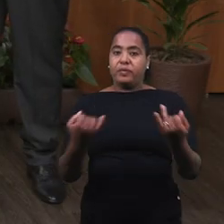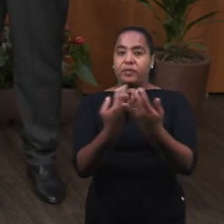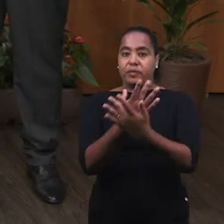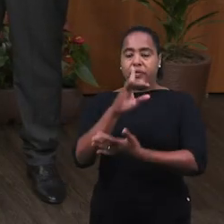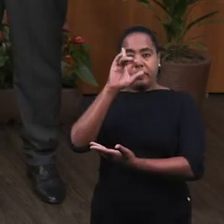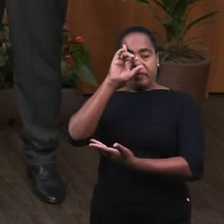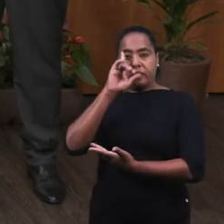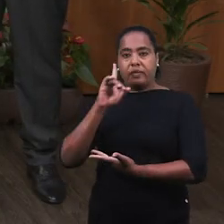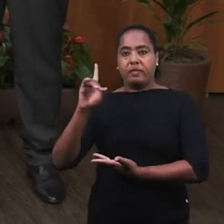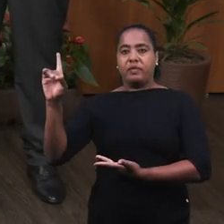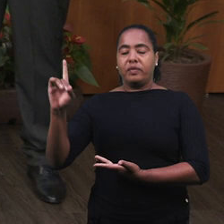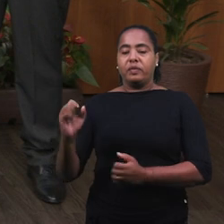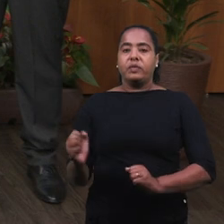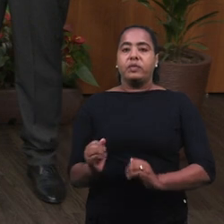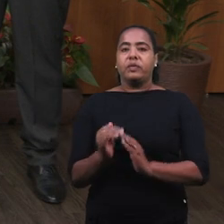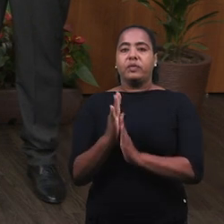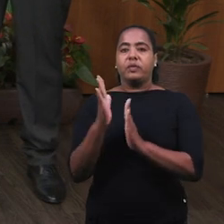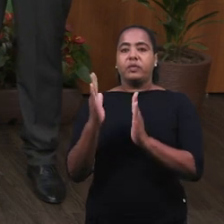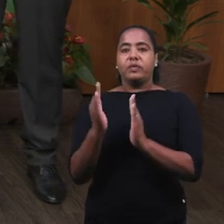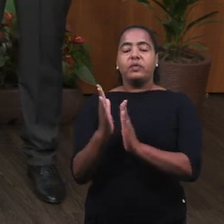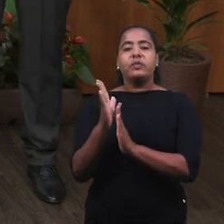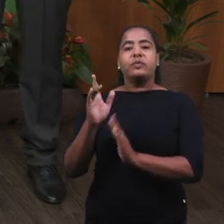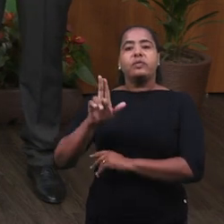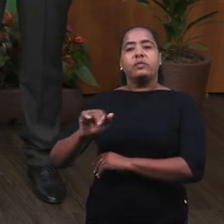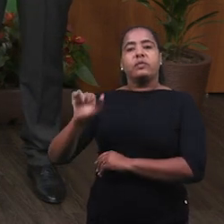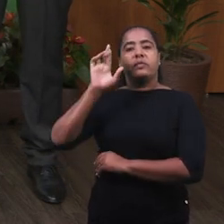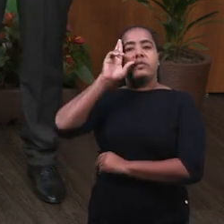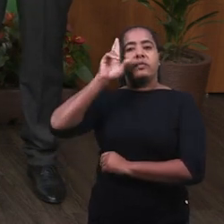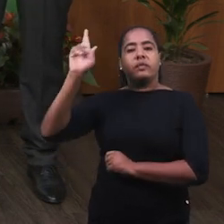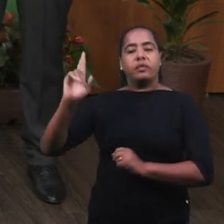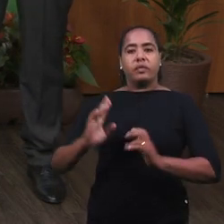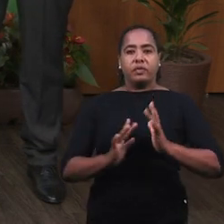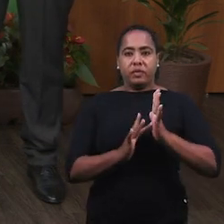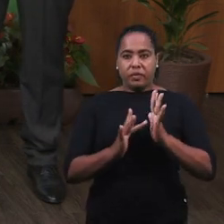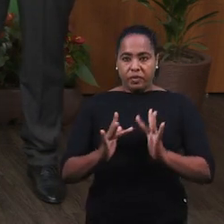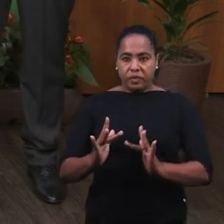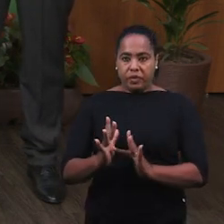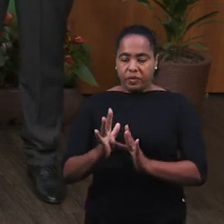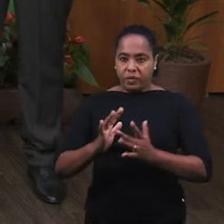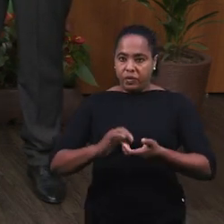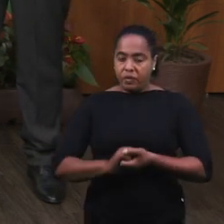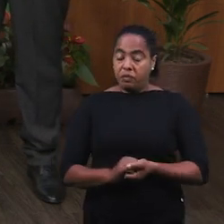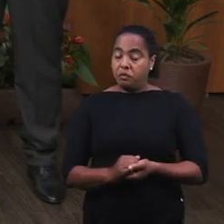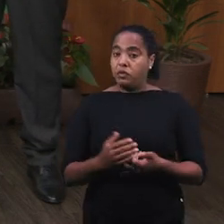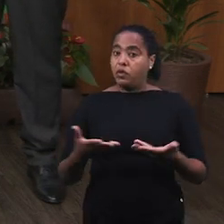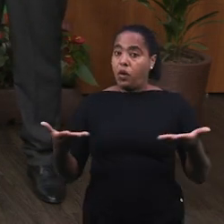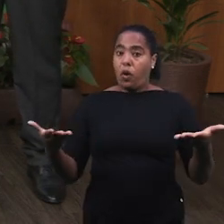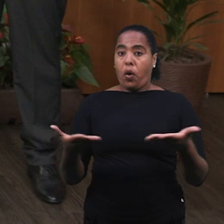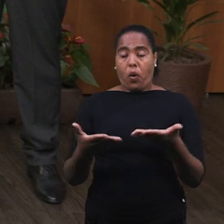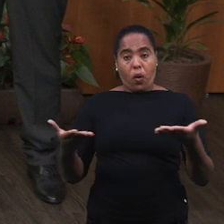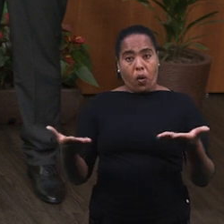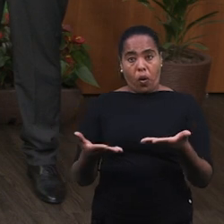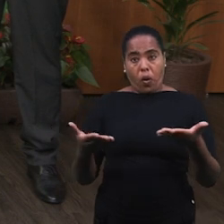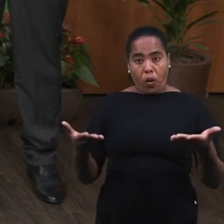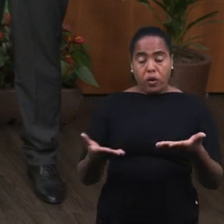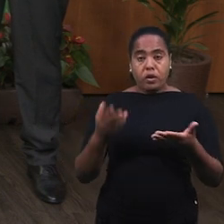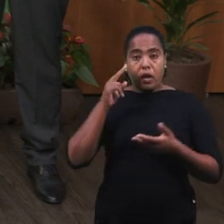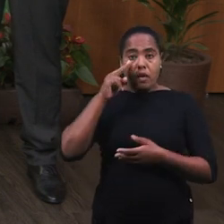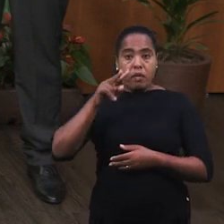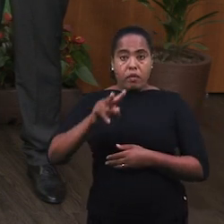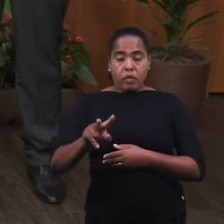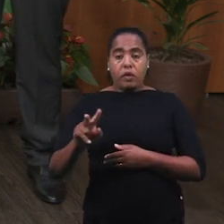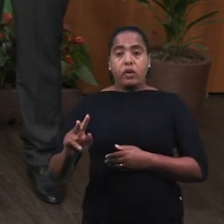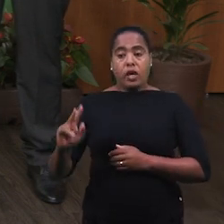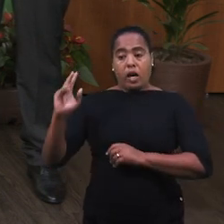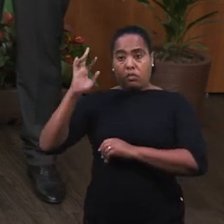Gloire à Dieu. Loué soit le nom du Seigneur. Nous avons vu aujourd'hui le Seigneur